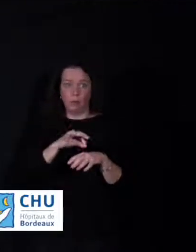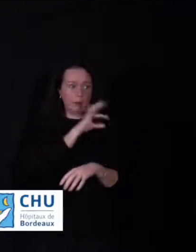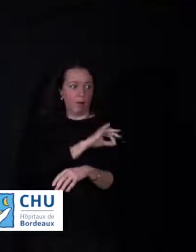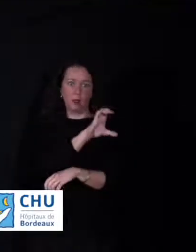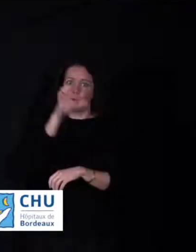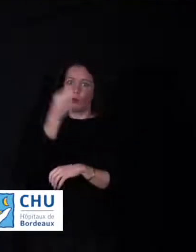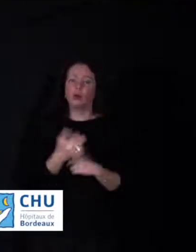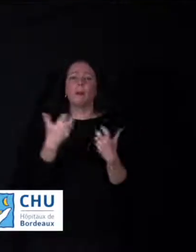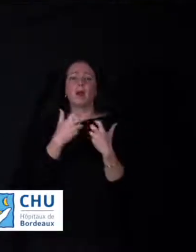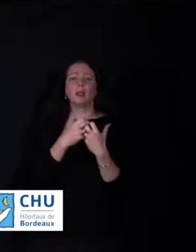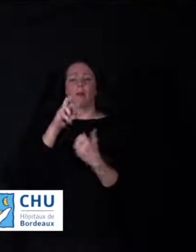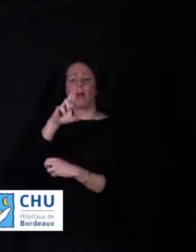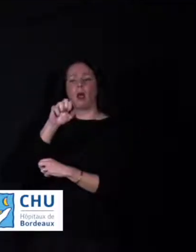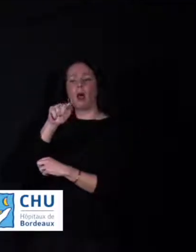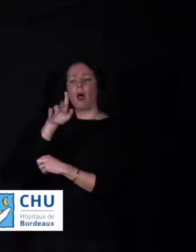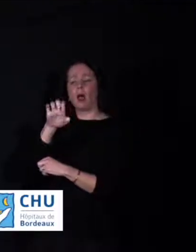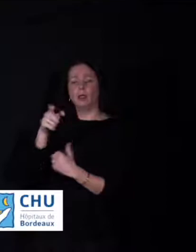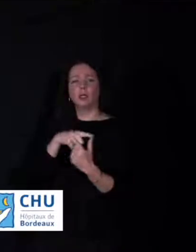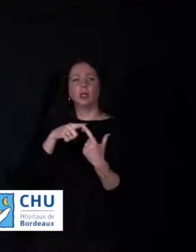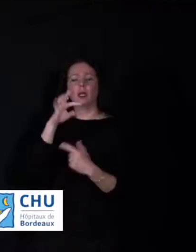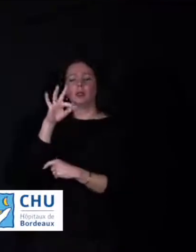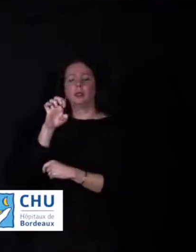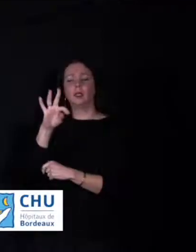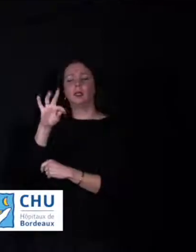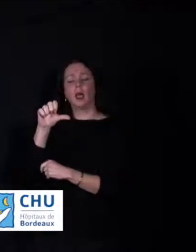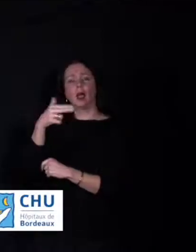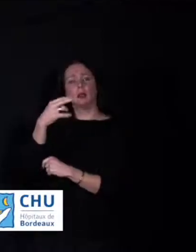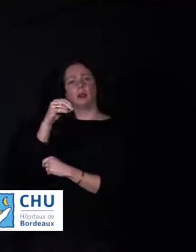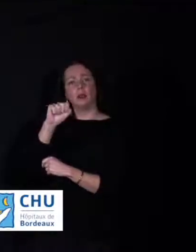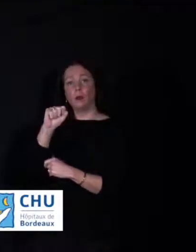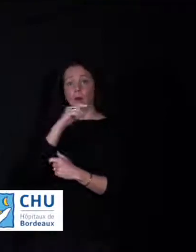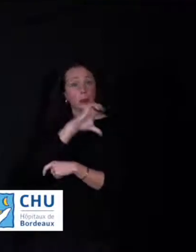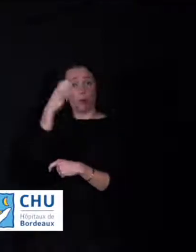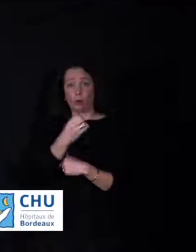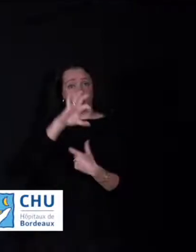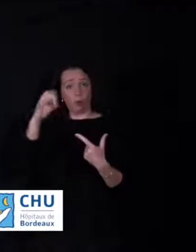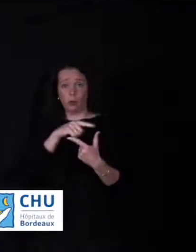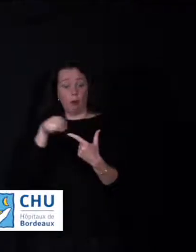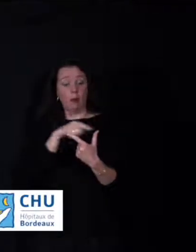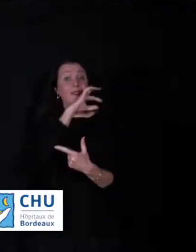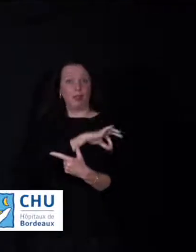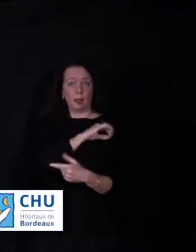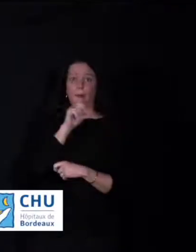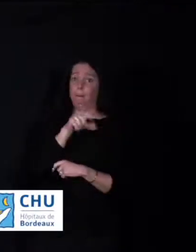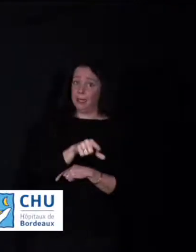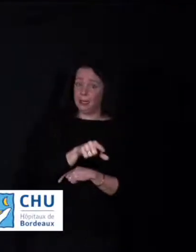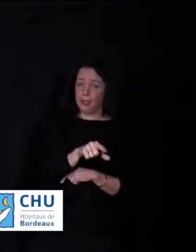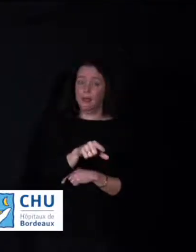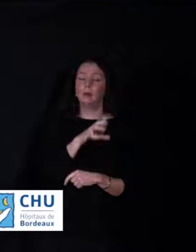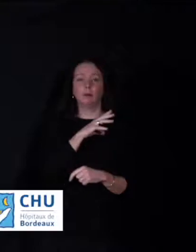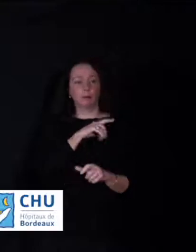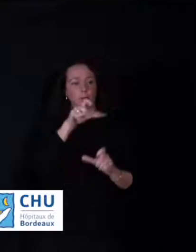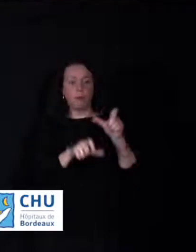la rage, par exemple, le tétanos. Et il faut noter que pour ces vaccins-là, il y a une adhésion,